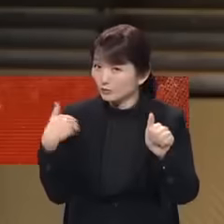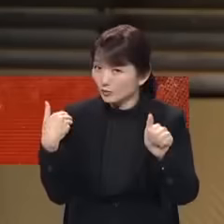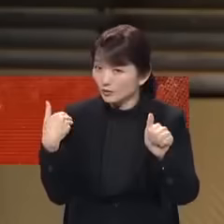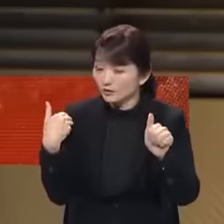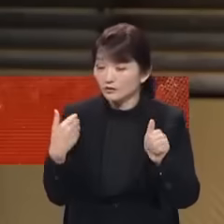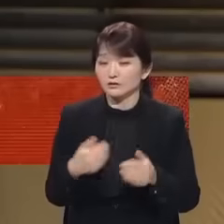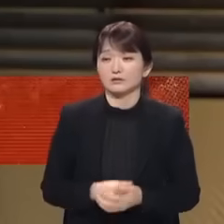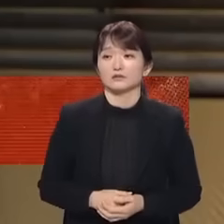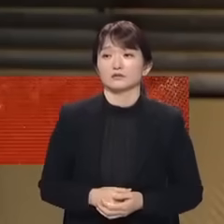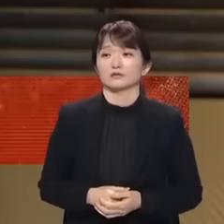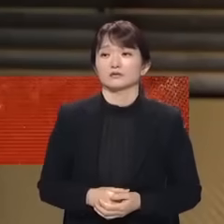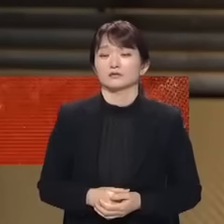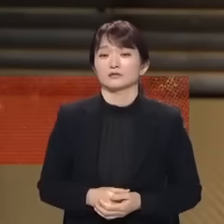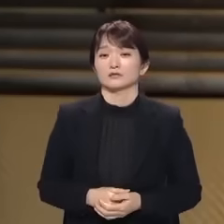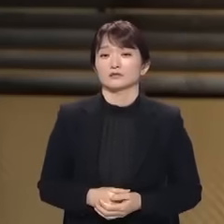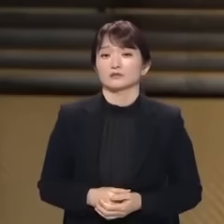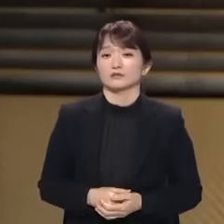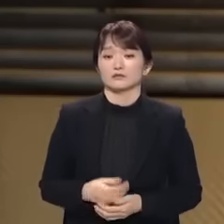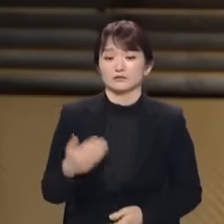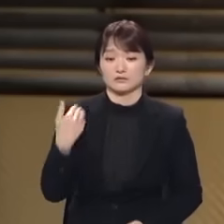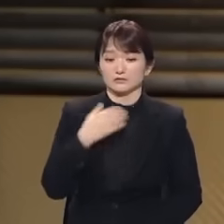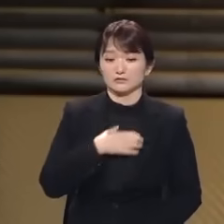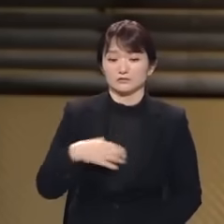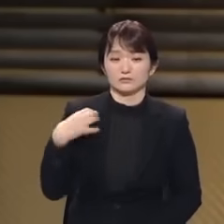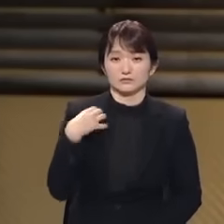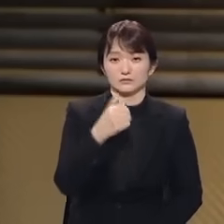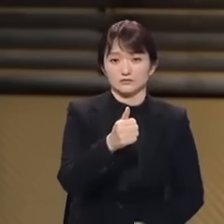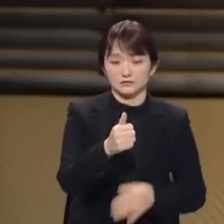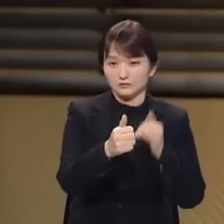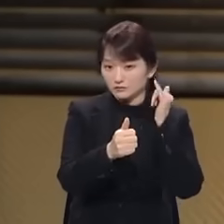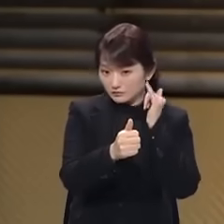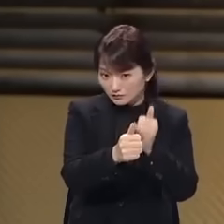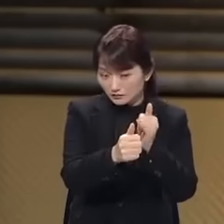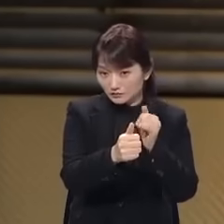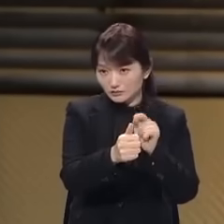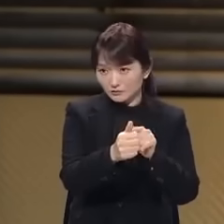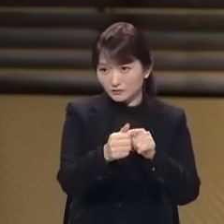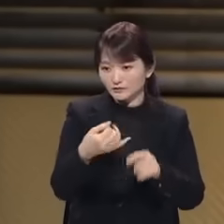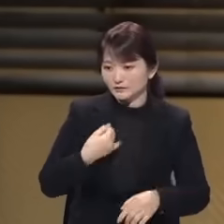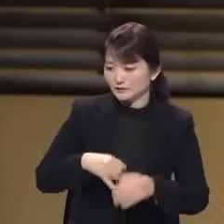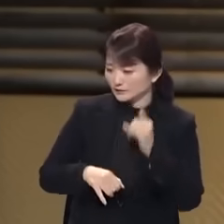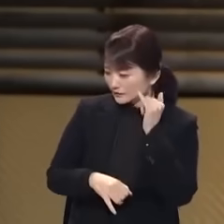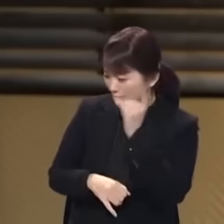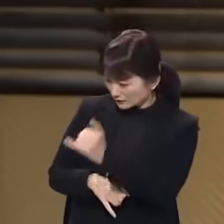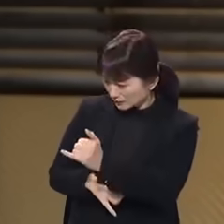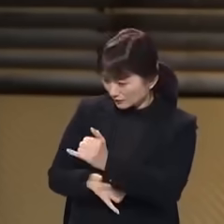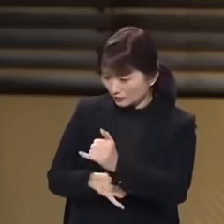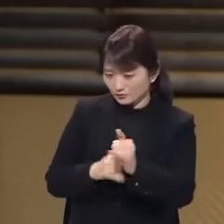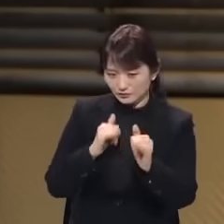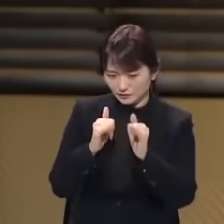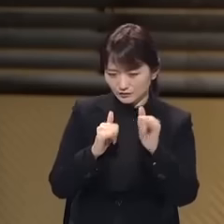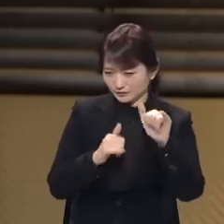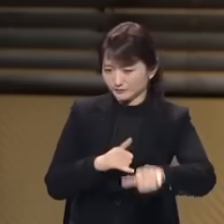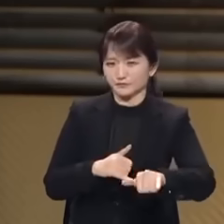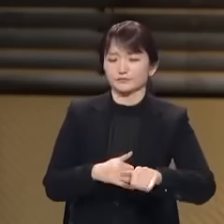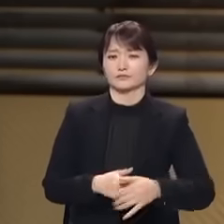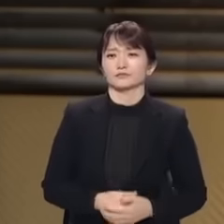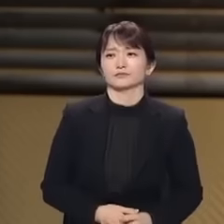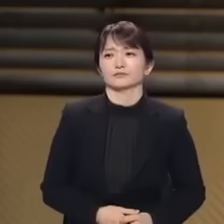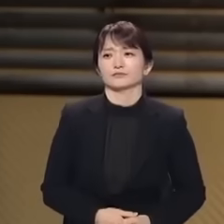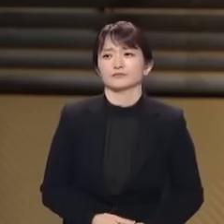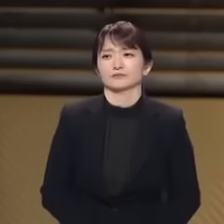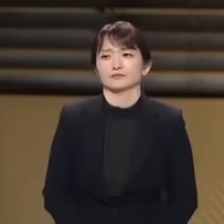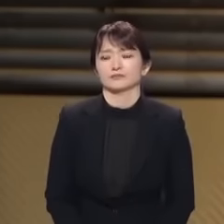아빠, 아버지죠. 전직 구청장한테 연락하니까 연락을 하겠다라고 하고 일방적으로 통화를 끊어버리고 연락을 하지 않는 그런 상황이고요. 아,